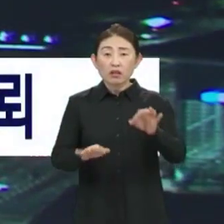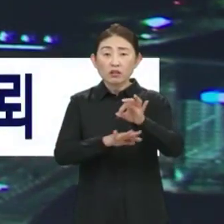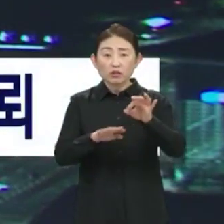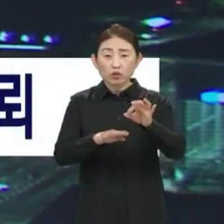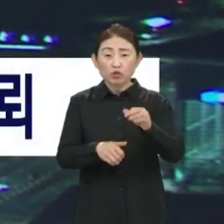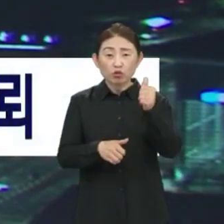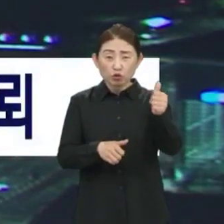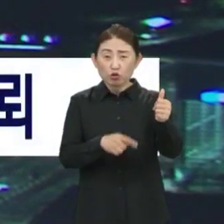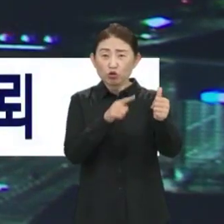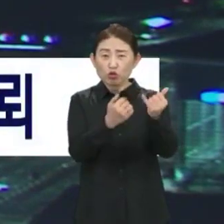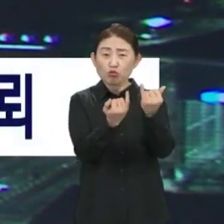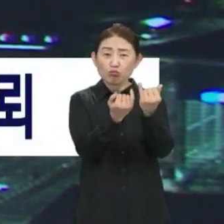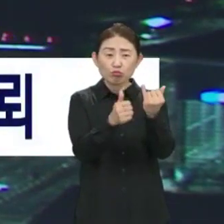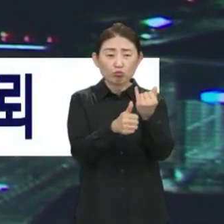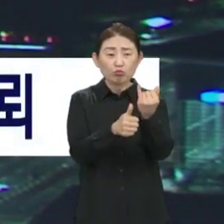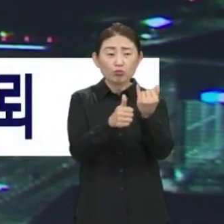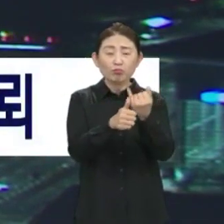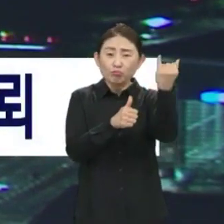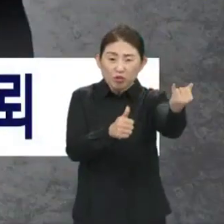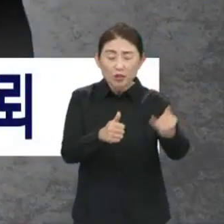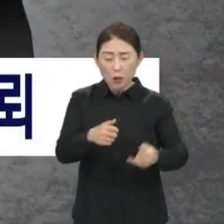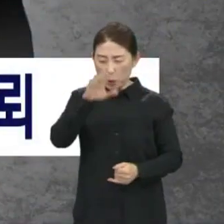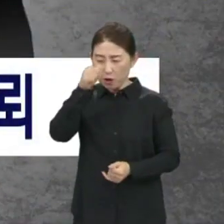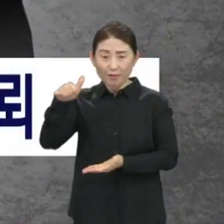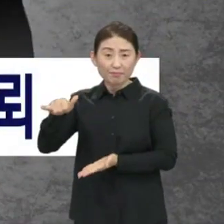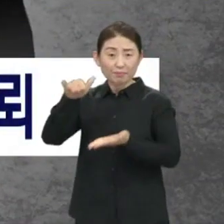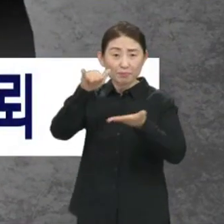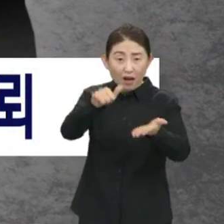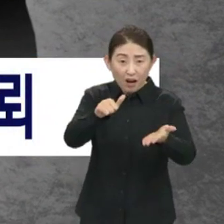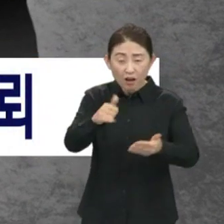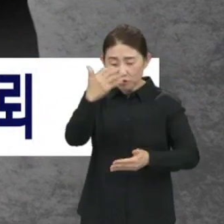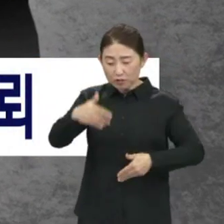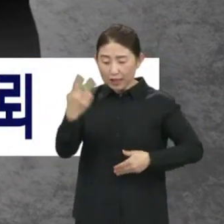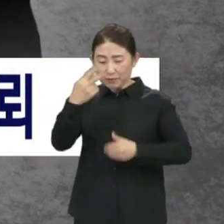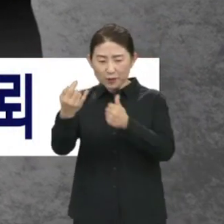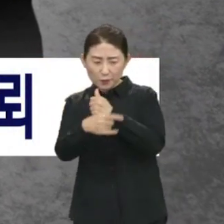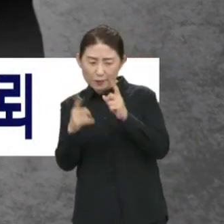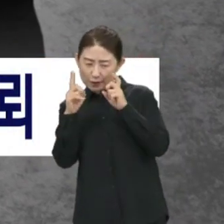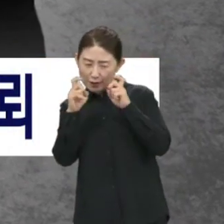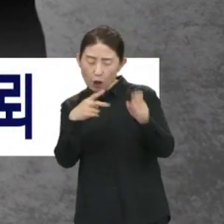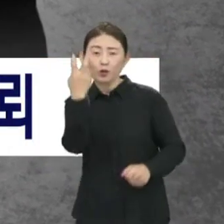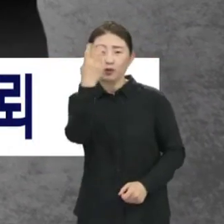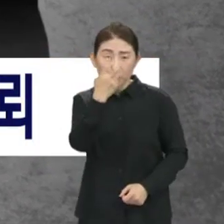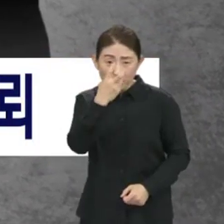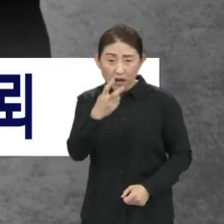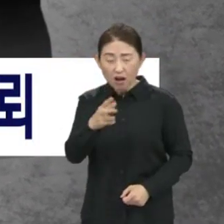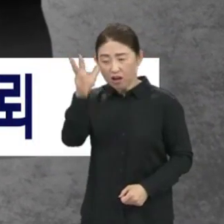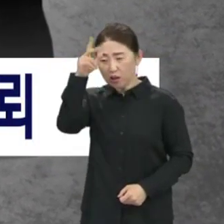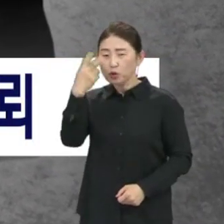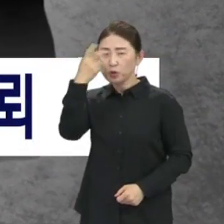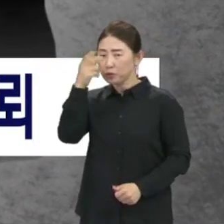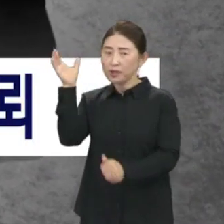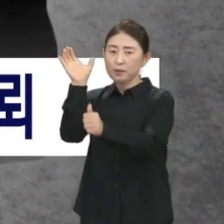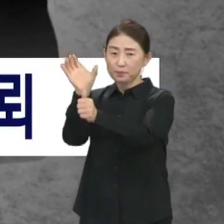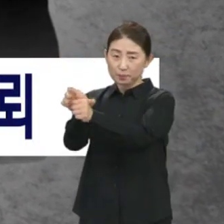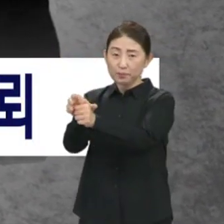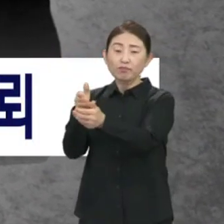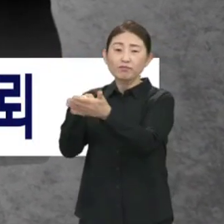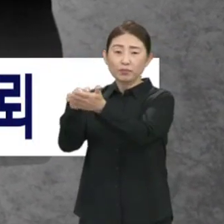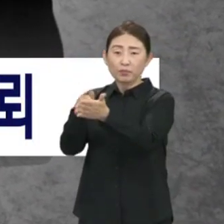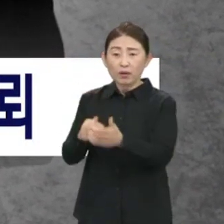김기웅 서천군수 부인 명품 가방 수수 의혹을 조사한 충남도 감사위원회가 사건을 경찰에 수사 의뢰하기로